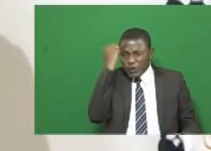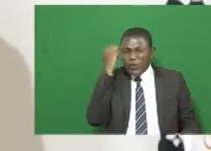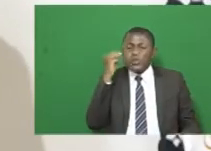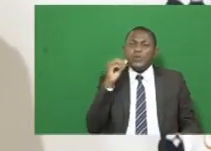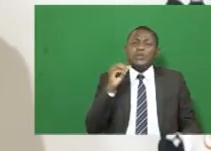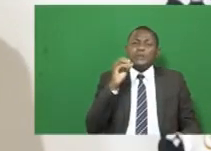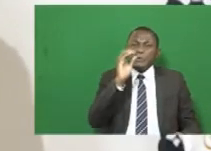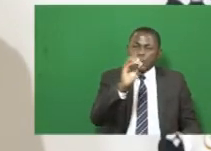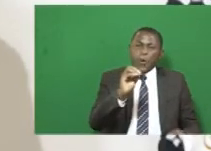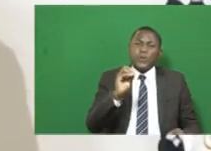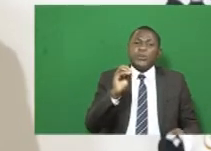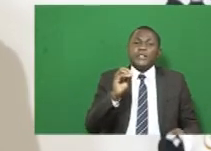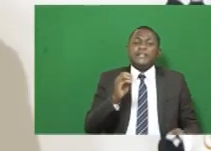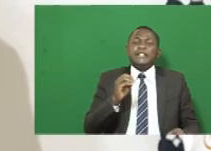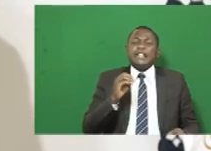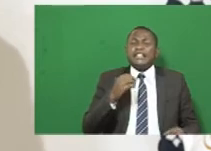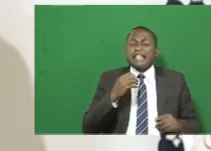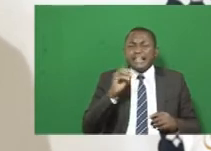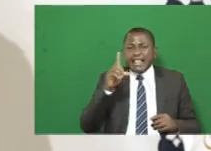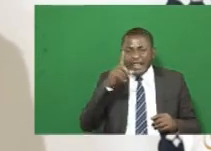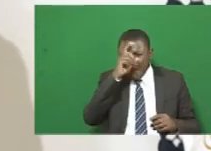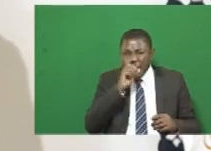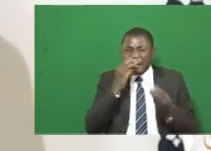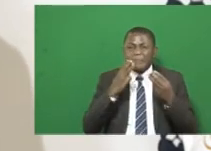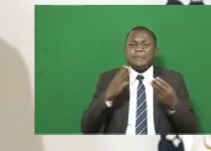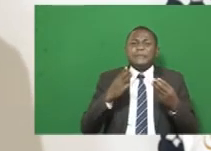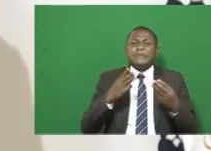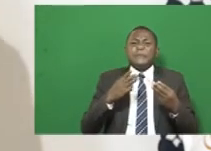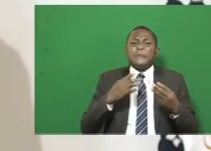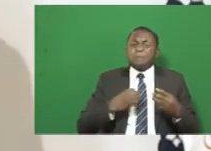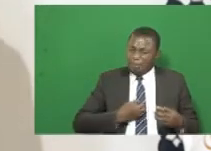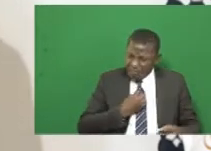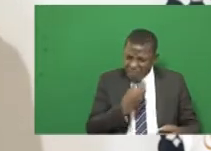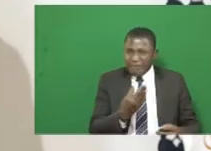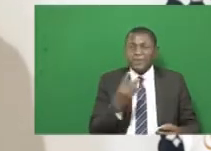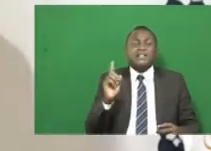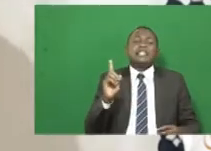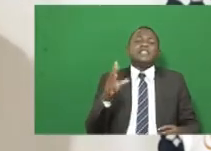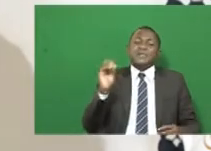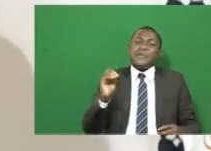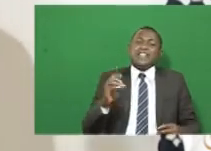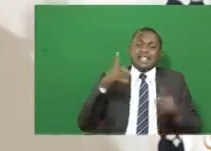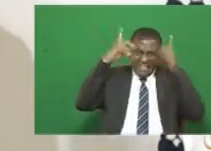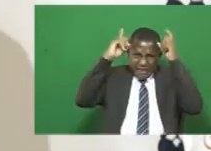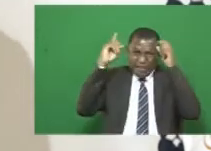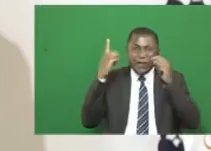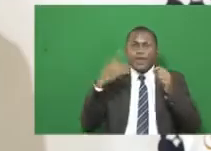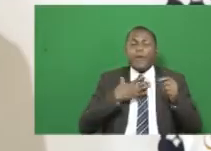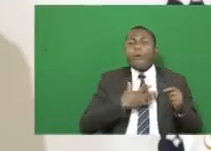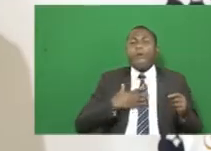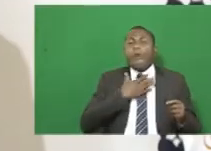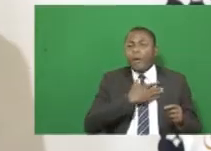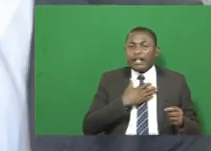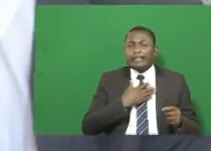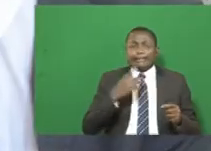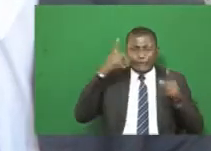ti sabotechi. Muhondo mune sabotechi. Right. Saka sata lezo yu chaharu kuchagaka. Isabotechi. Kungu ono akakonzira munu. Munu wese wa akonzira uchikora